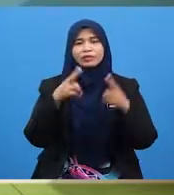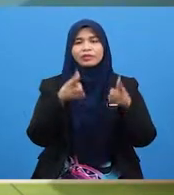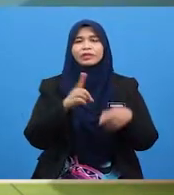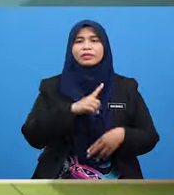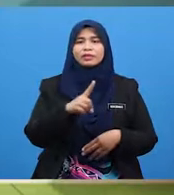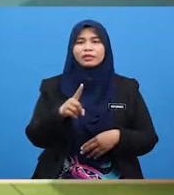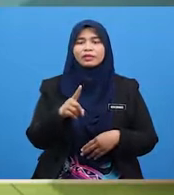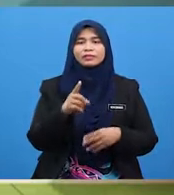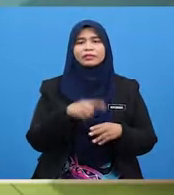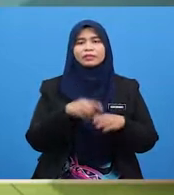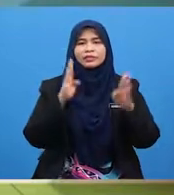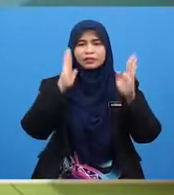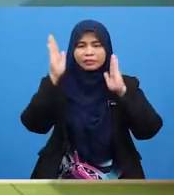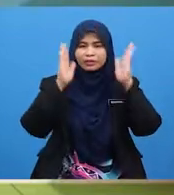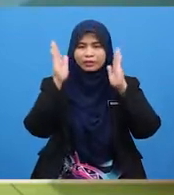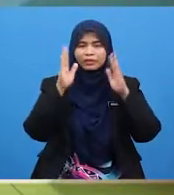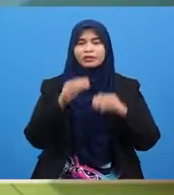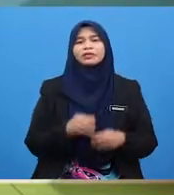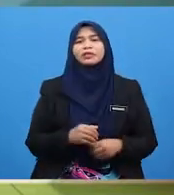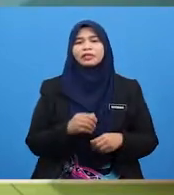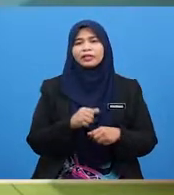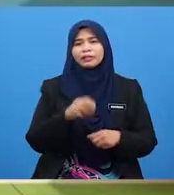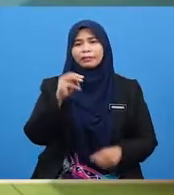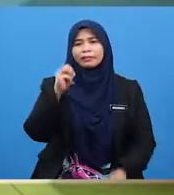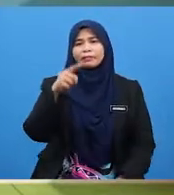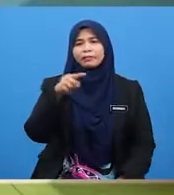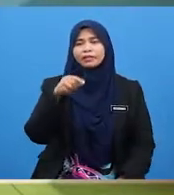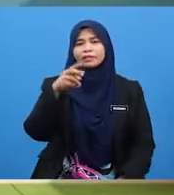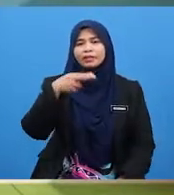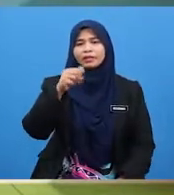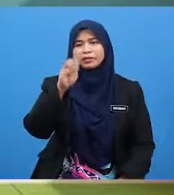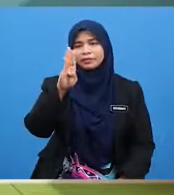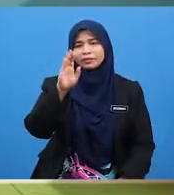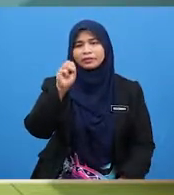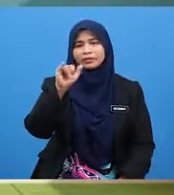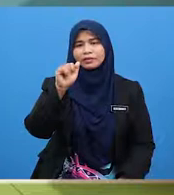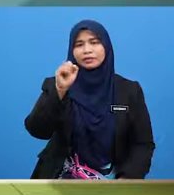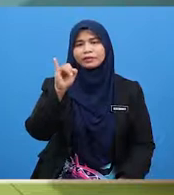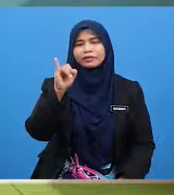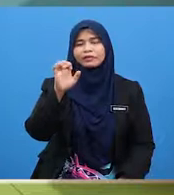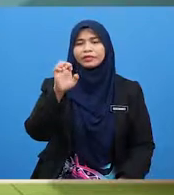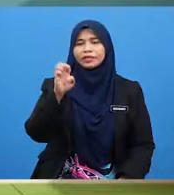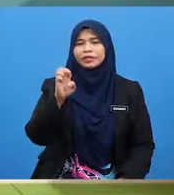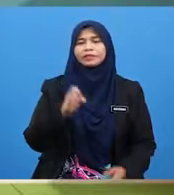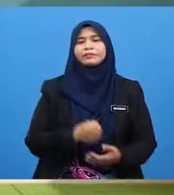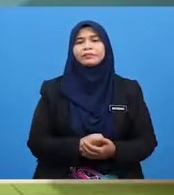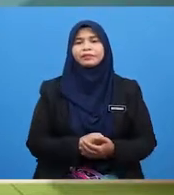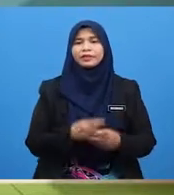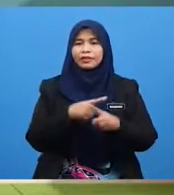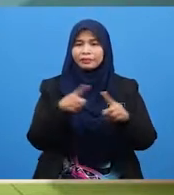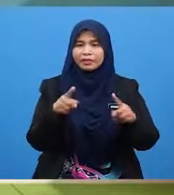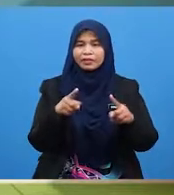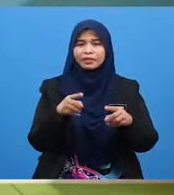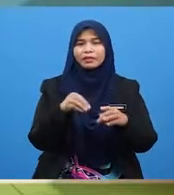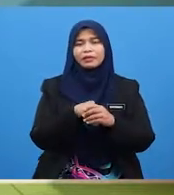Malaysia berpegang dengan mazhab Syafi'i? Namun, dalam situasi darurat seperti tawaf di